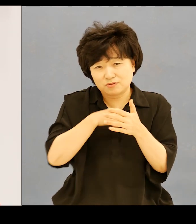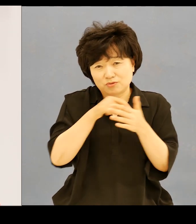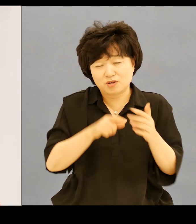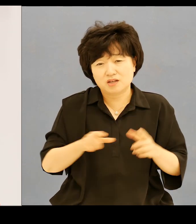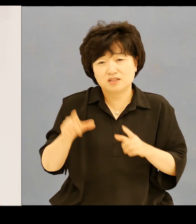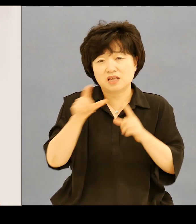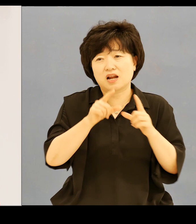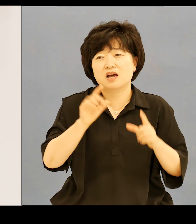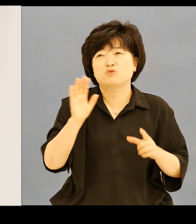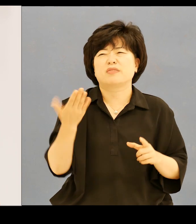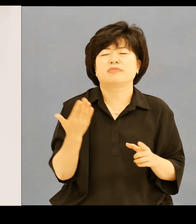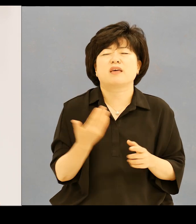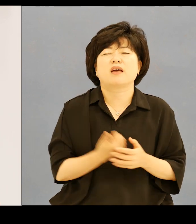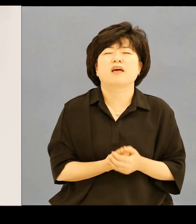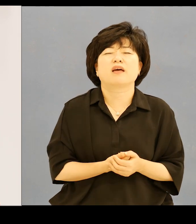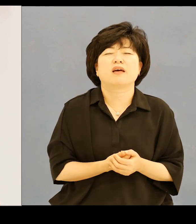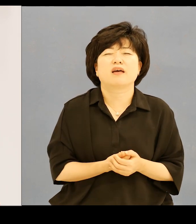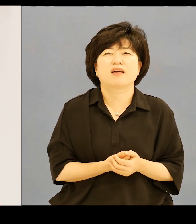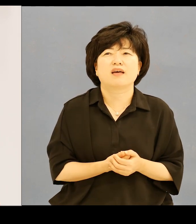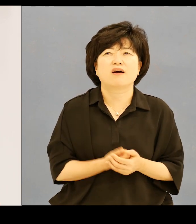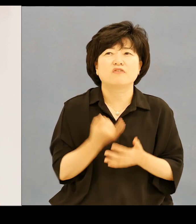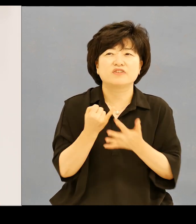살아야 한대 라고 하니까 언니가